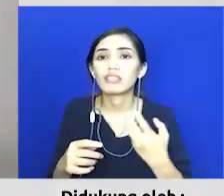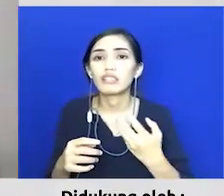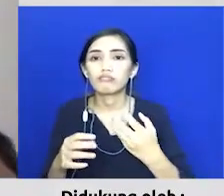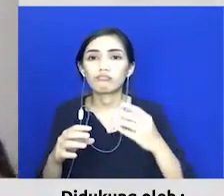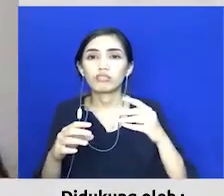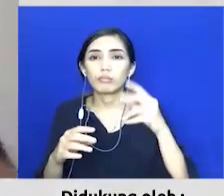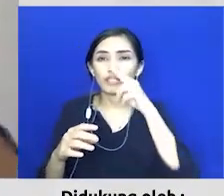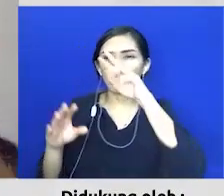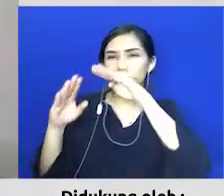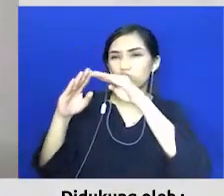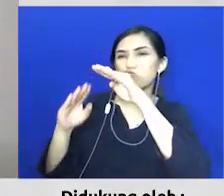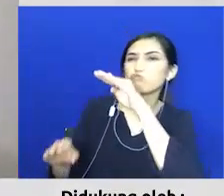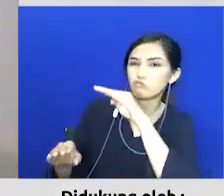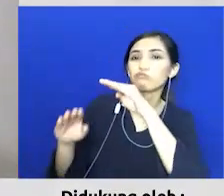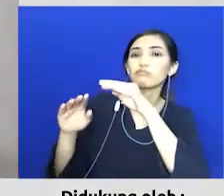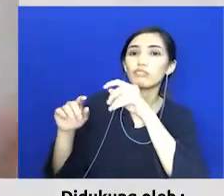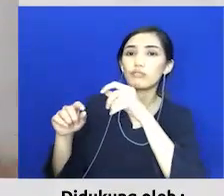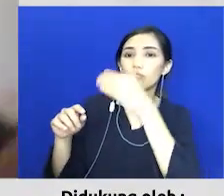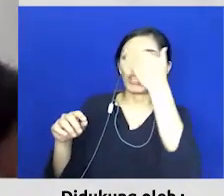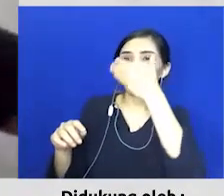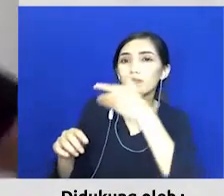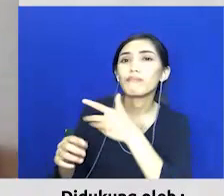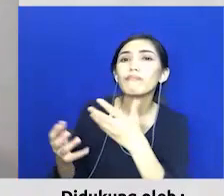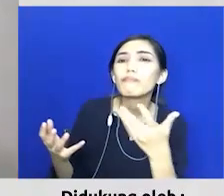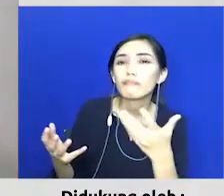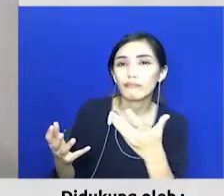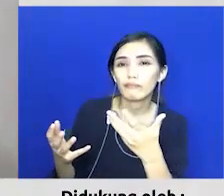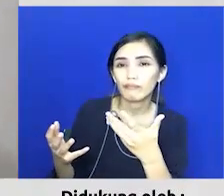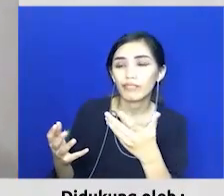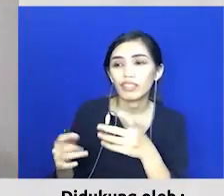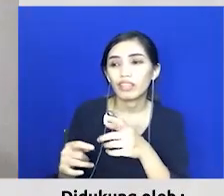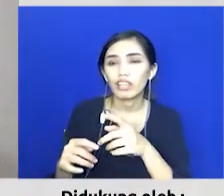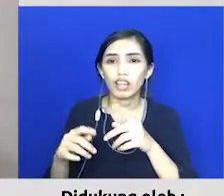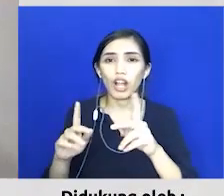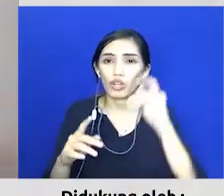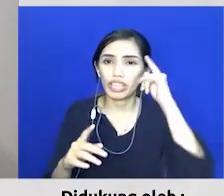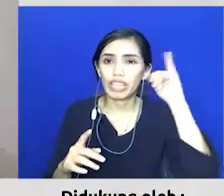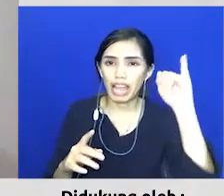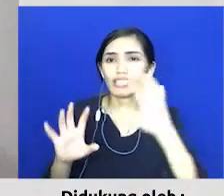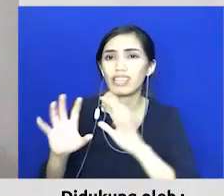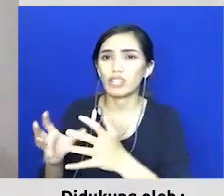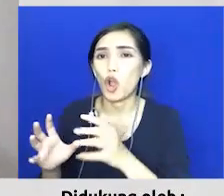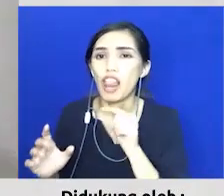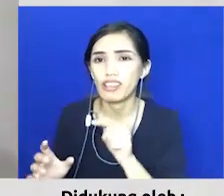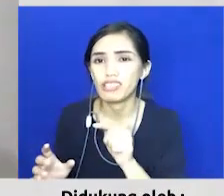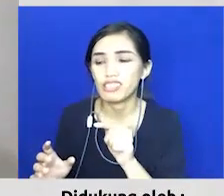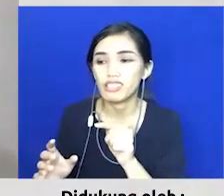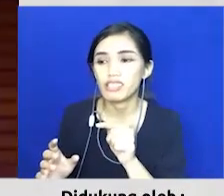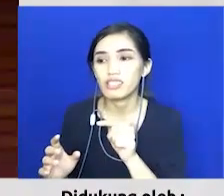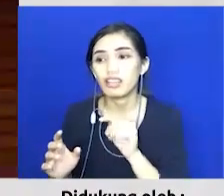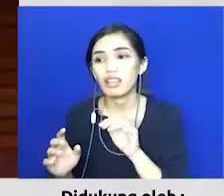sampai gue masih menerima pertanyaan, Mas, beberapa jam yang lalu dari anak yang jelas-jelas kelahiran tahun 2000-an dong, berarti